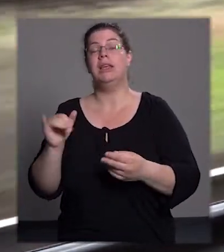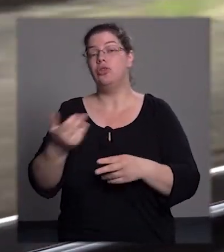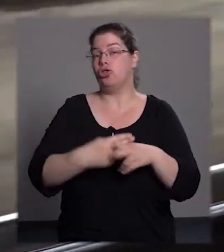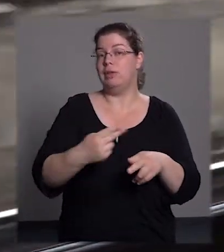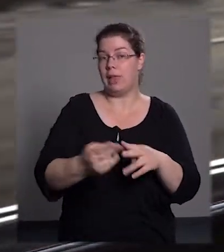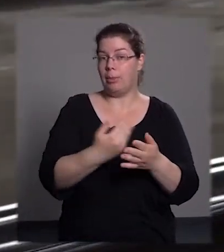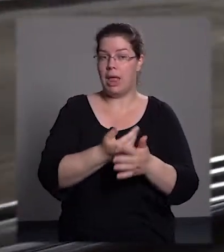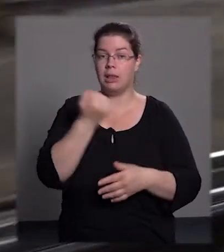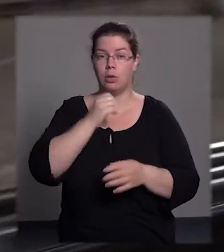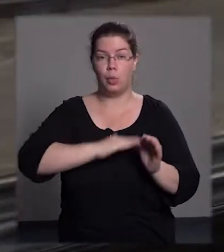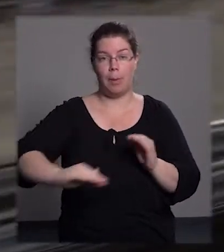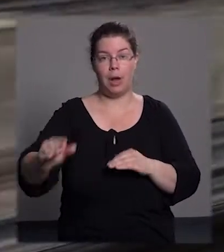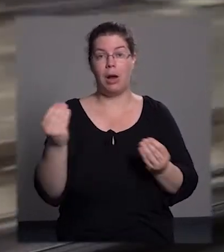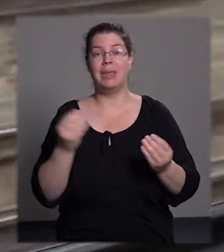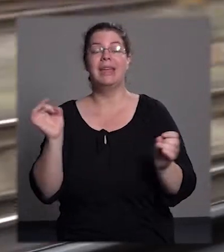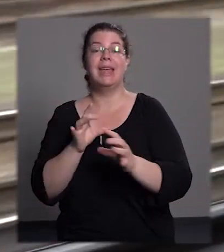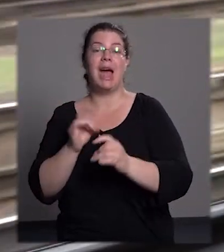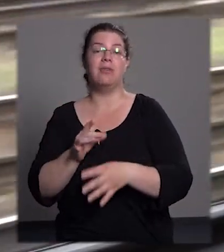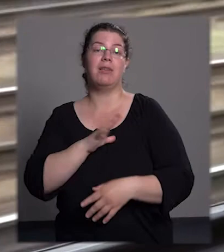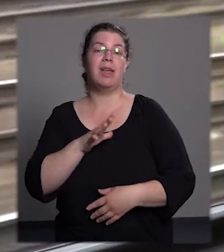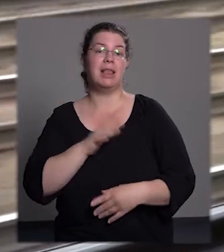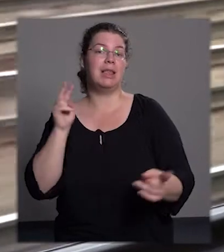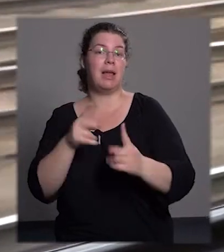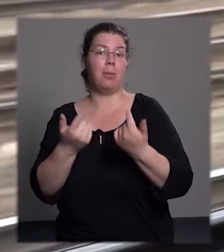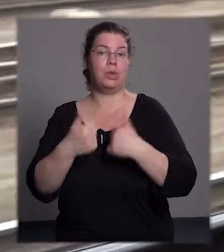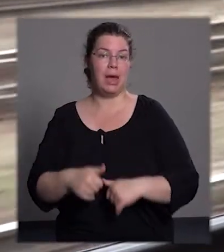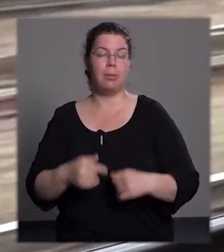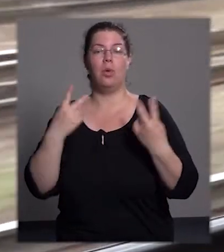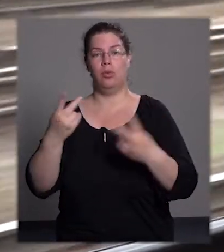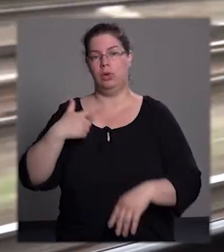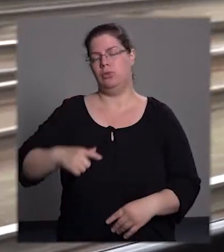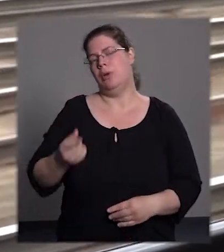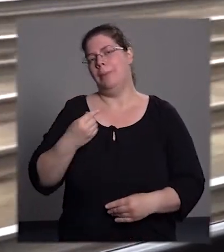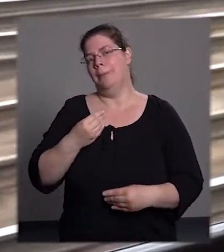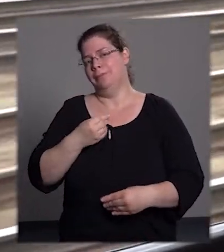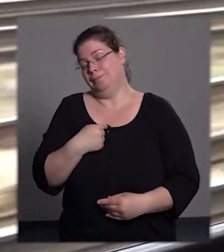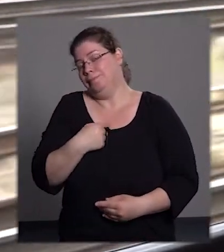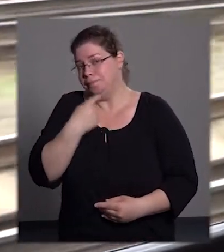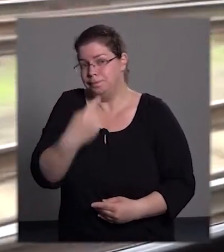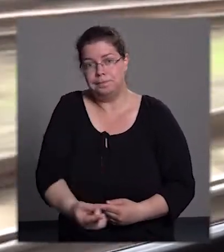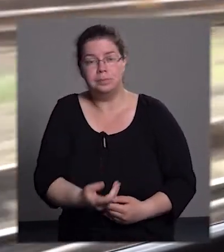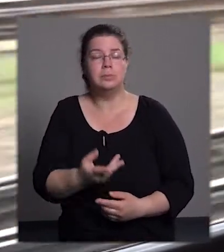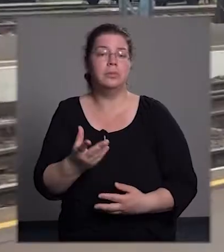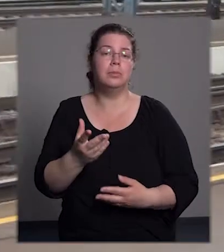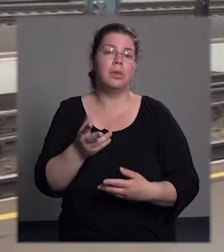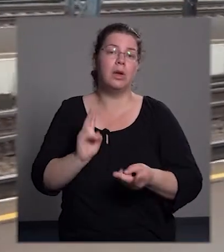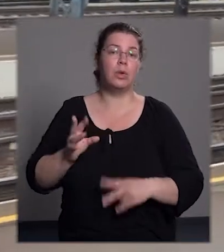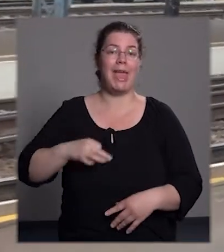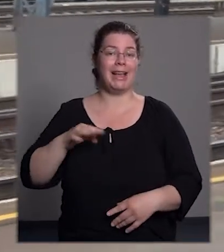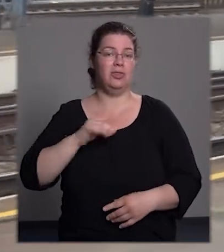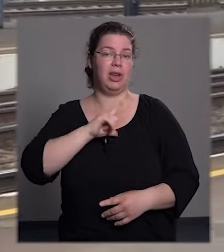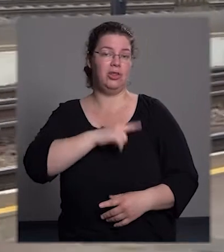járványveszély szempontjából legfontosabb volt, mert én váltig állítom, hogy az, hogy viszonylag egészséges